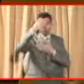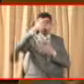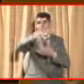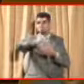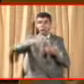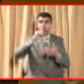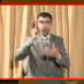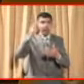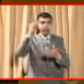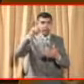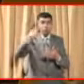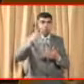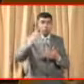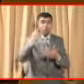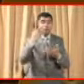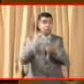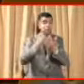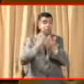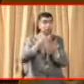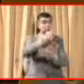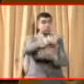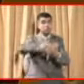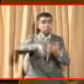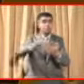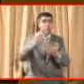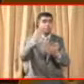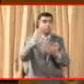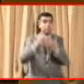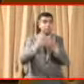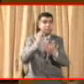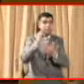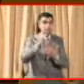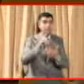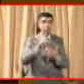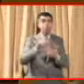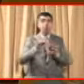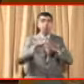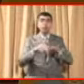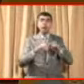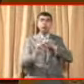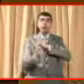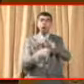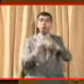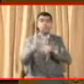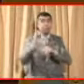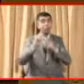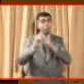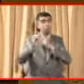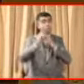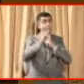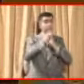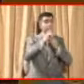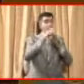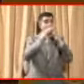الواقع، وفي الحقيقة بغينا باش يكونوا محاورين على في هذا المجال، خاصة في العالم القروي وفي المناطق